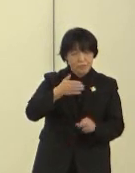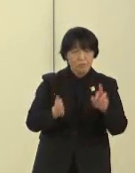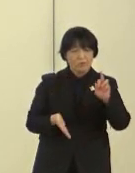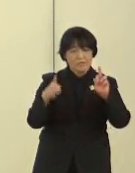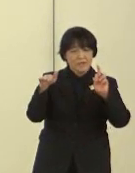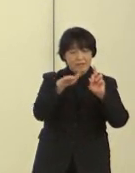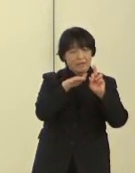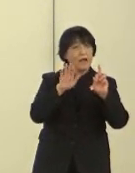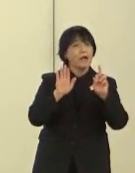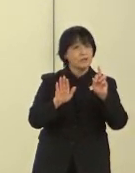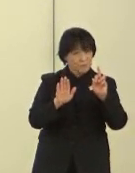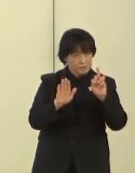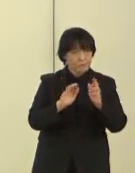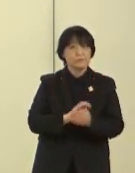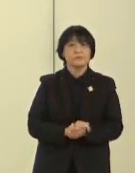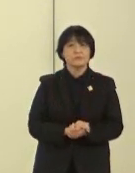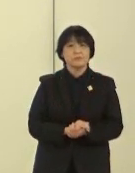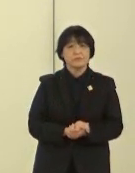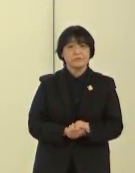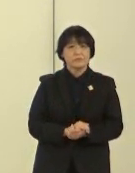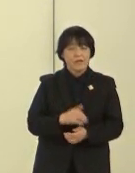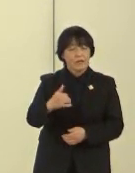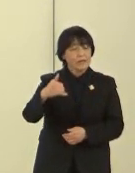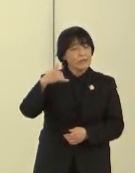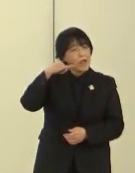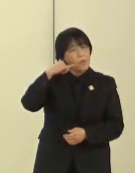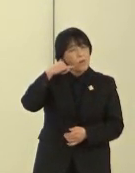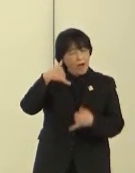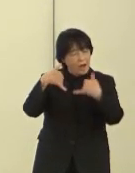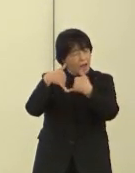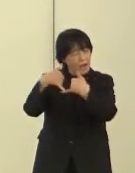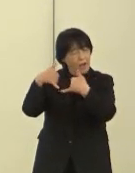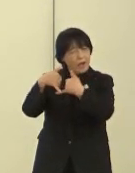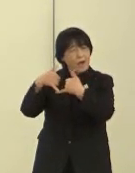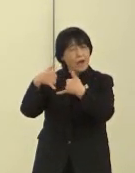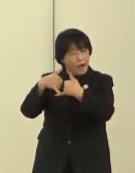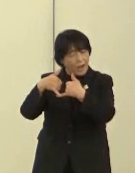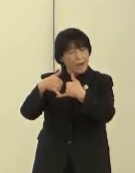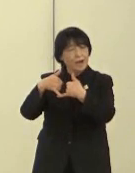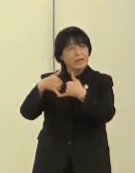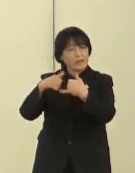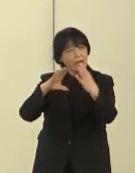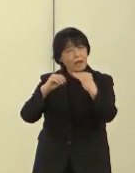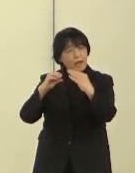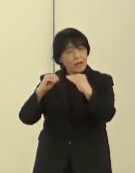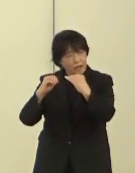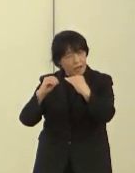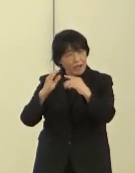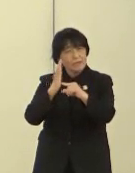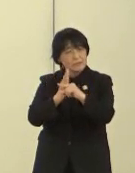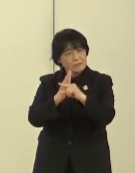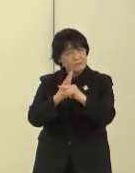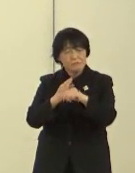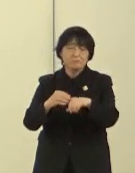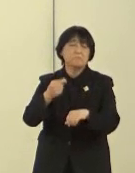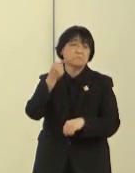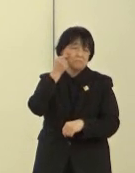ございます。非常に電話がつながりづらいということのお話もいただいており